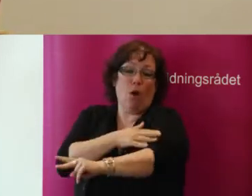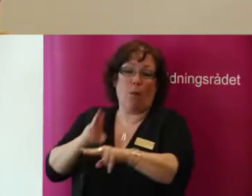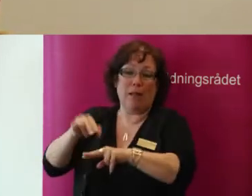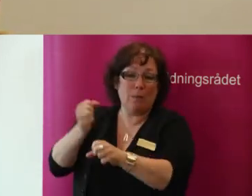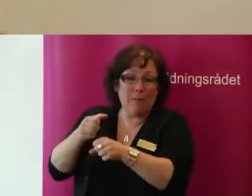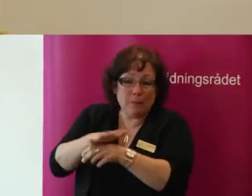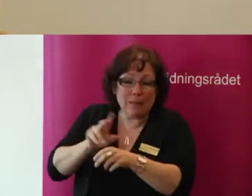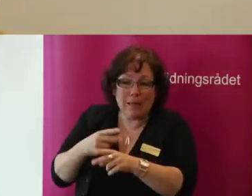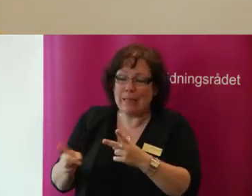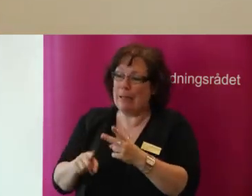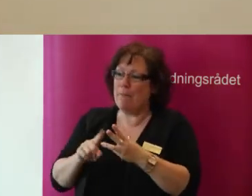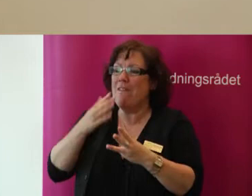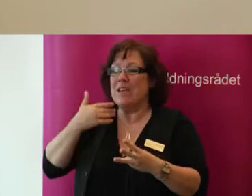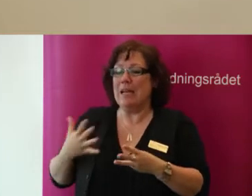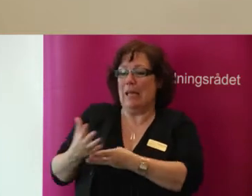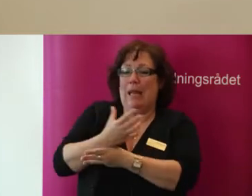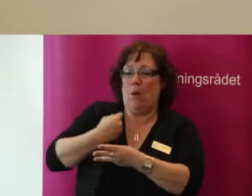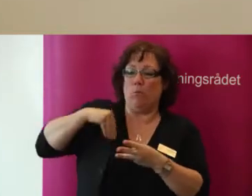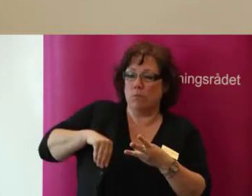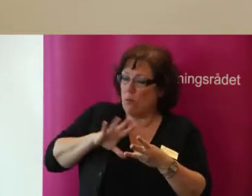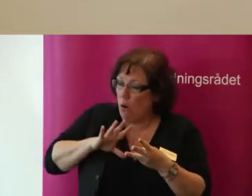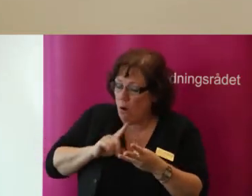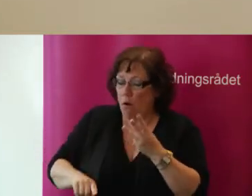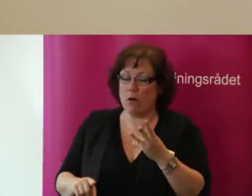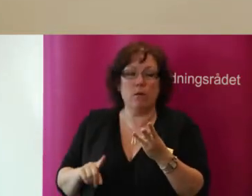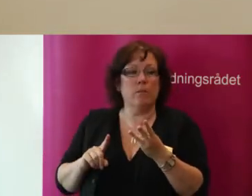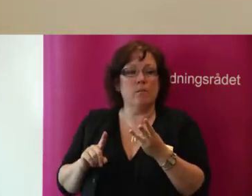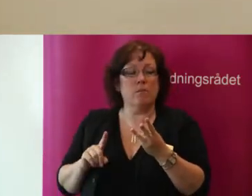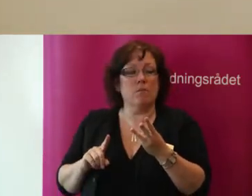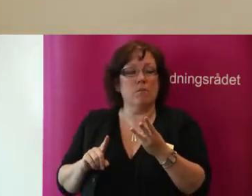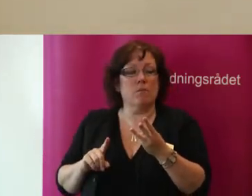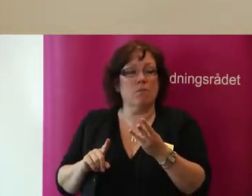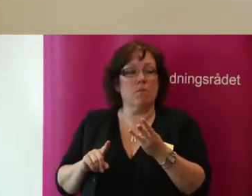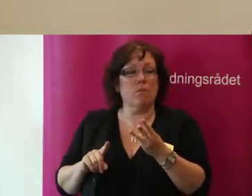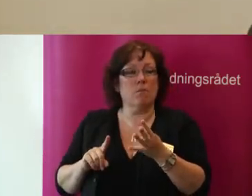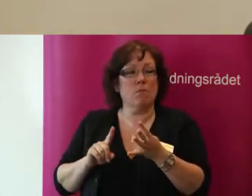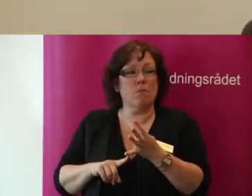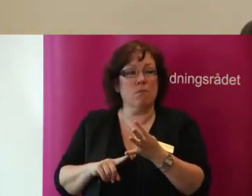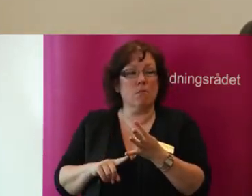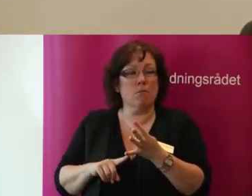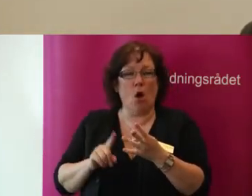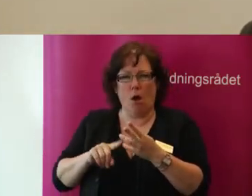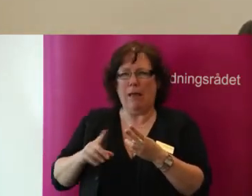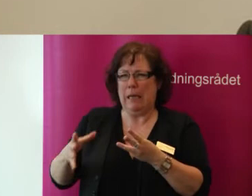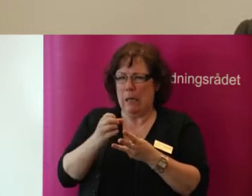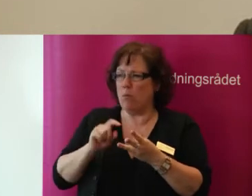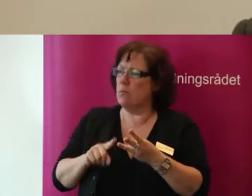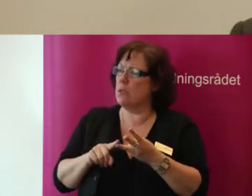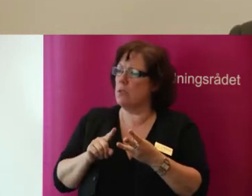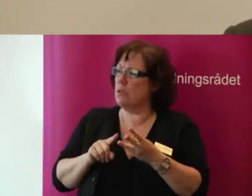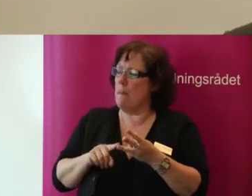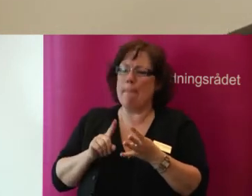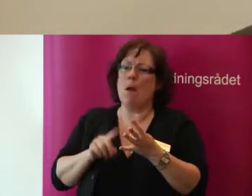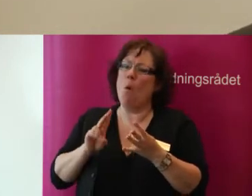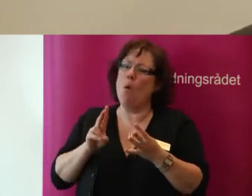vilka inkomster man har och vilka... vilka inkomster och vilken form